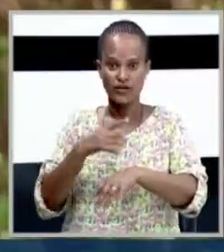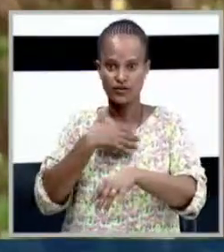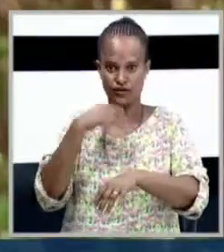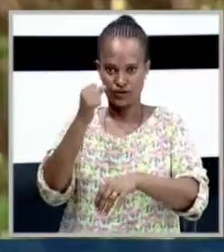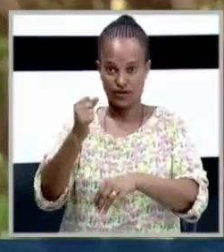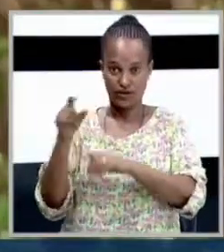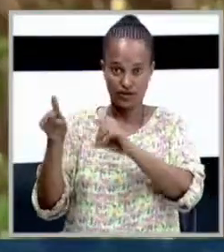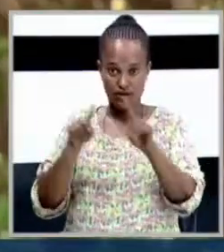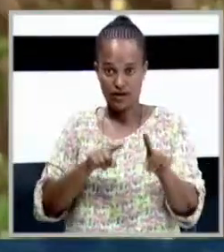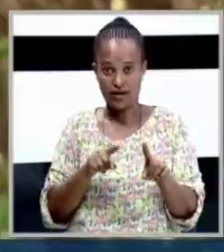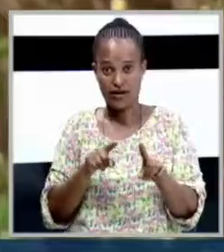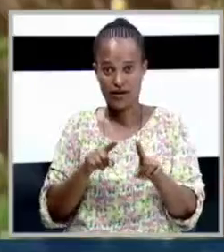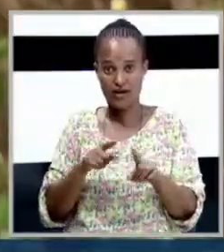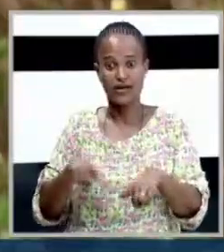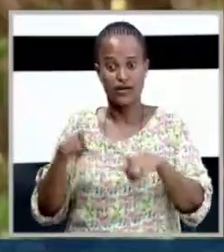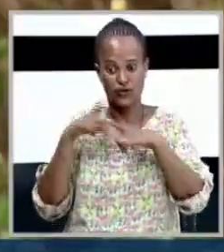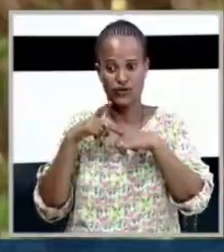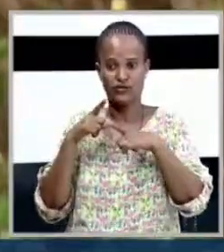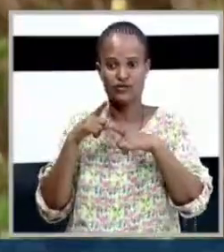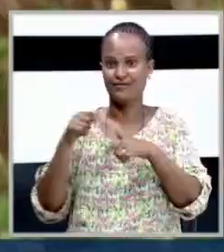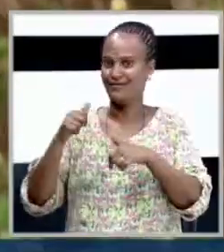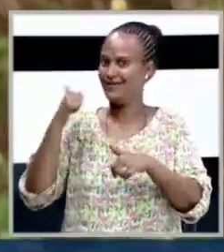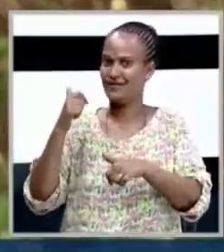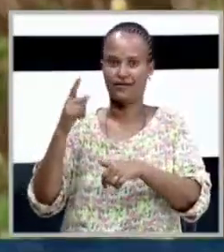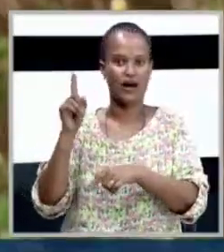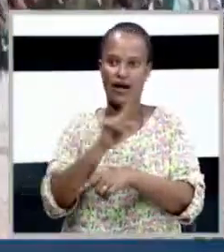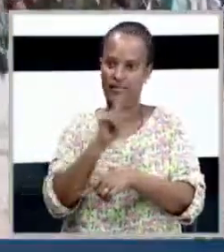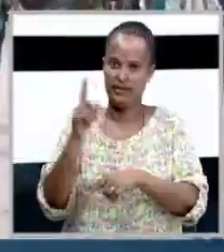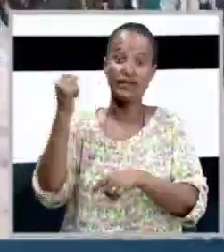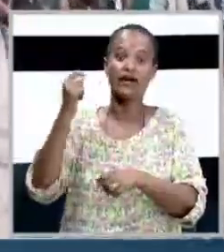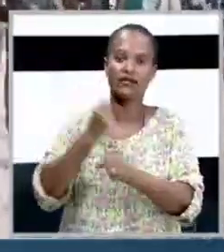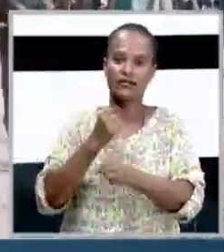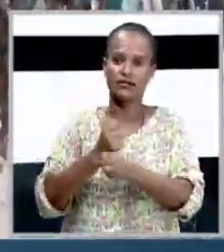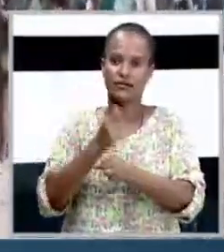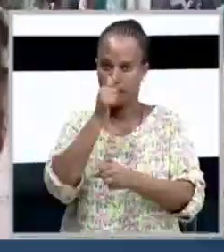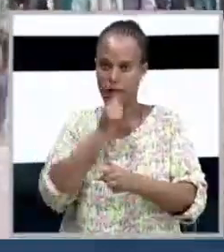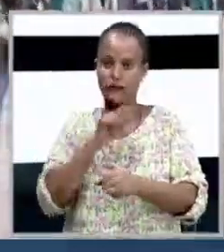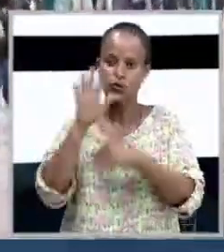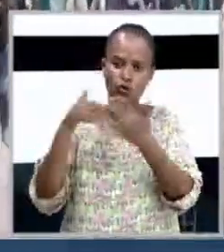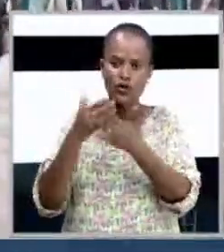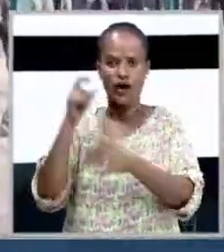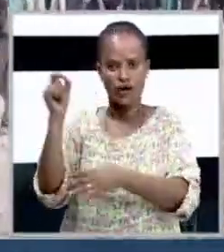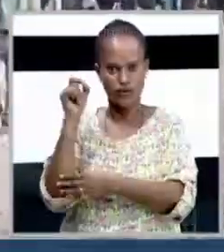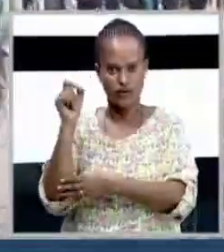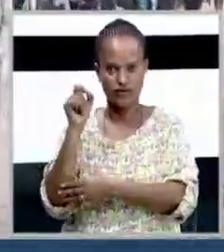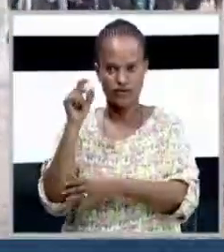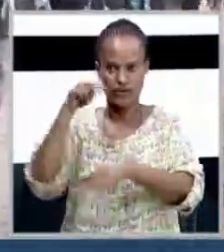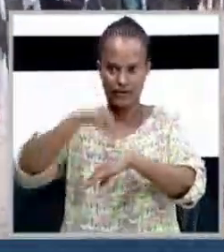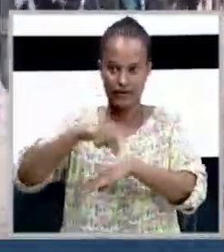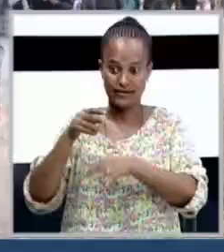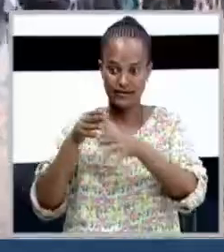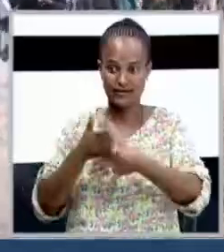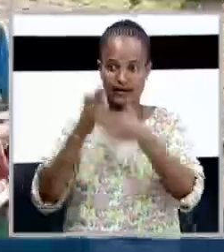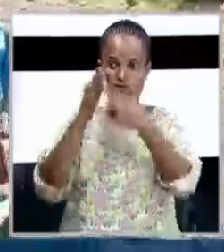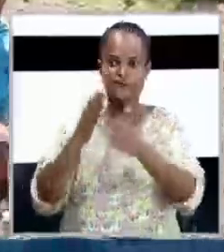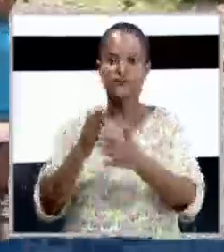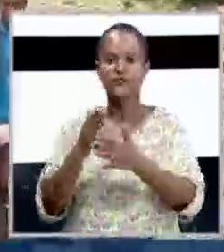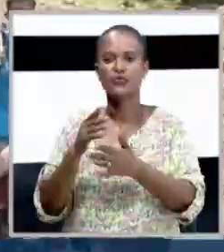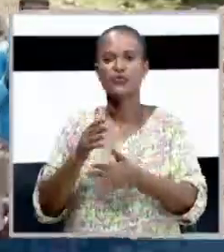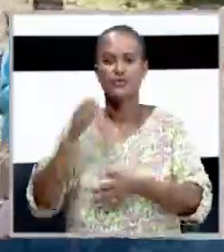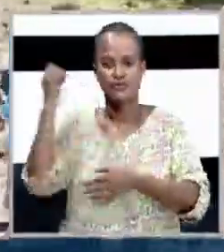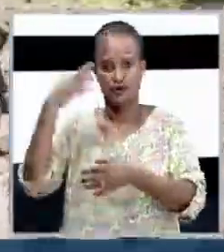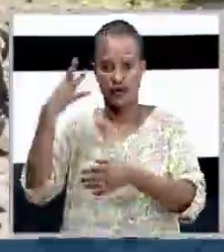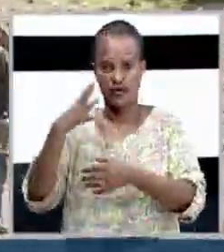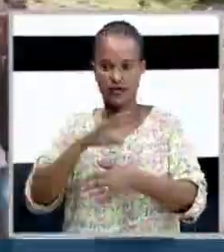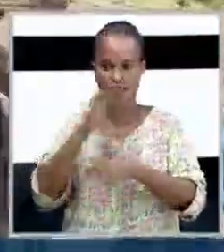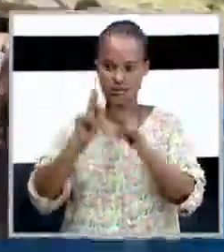ጅግንነት ከዓ ንህይወትን ድሕሪት ዘይብል ታሪክ ዝሰርሕ ምስጢር ኩሉ ዓወታት ክብርታት መትከላት ዝሃንፁ ረቂቕ ፀጋታት ልዑል